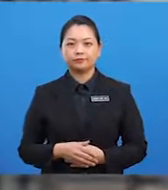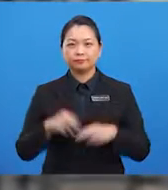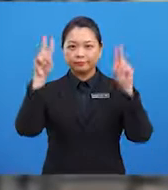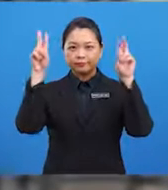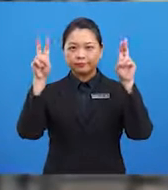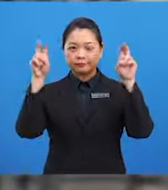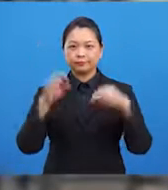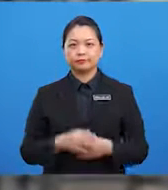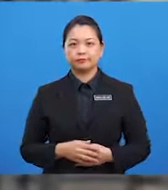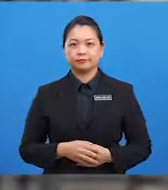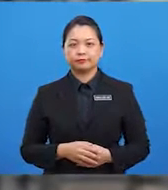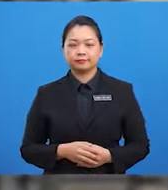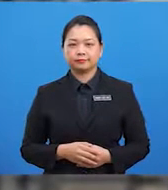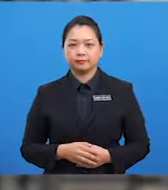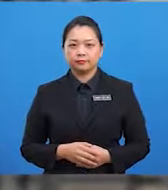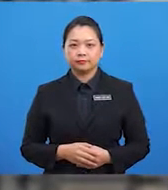topik seterusnya.